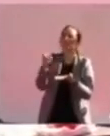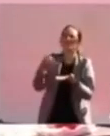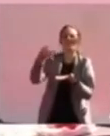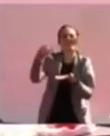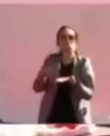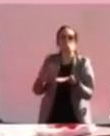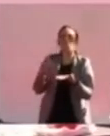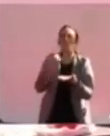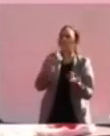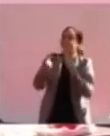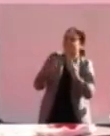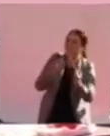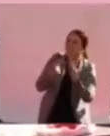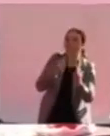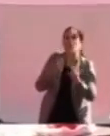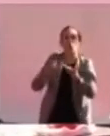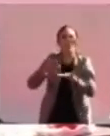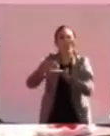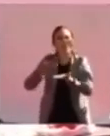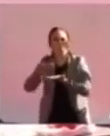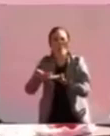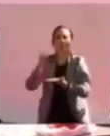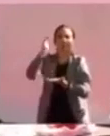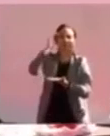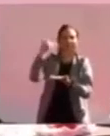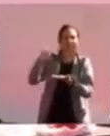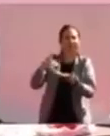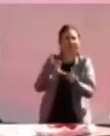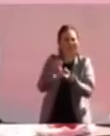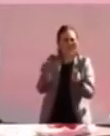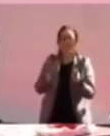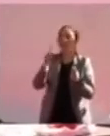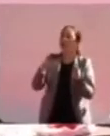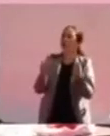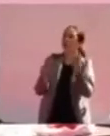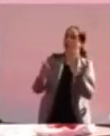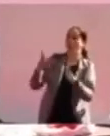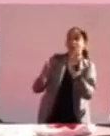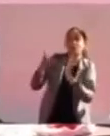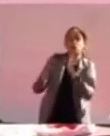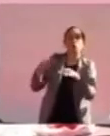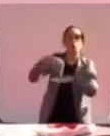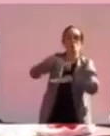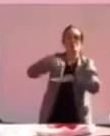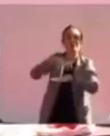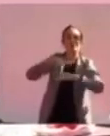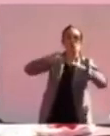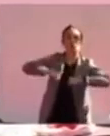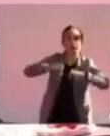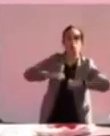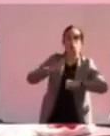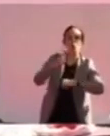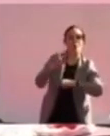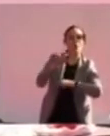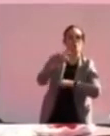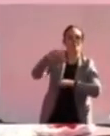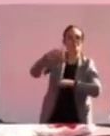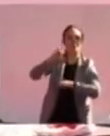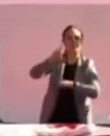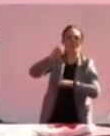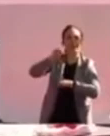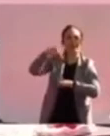confronto tra il ministro della salute roberto speranza e il segretario generale della cgil maurizio landini